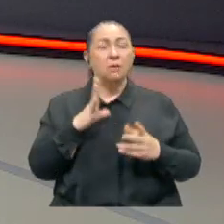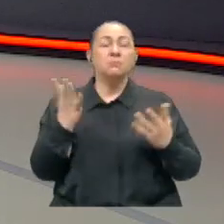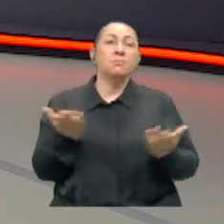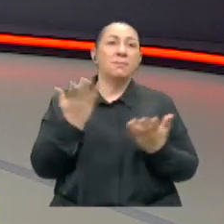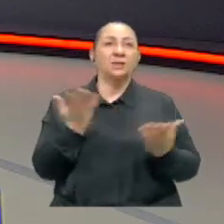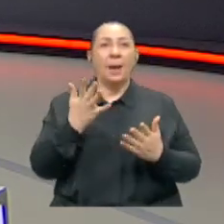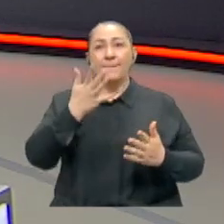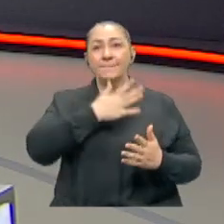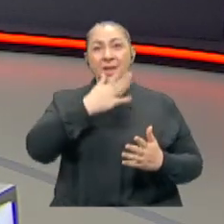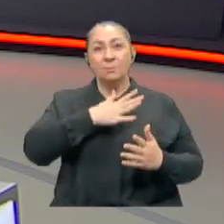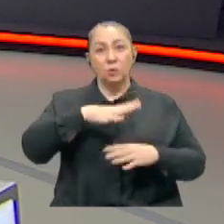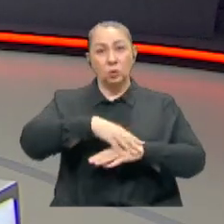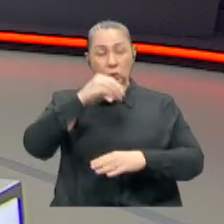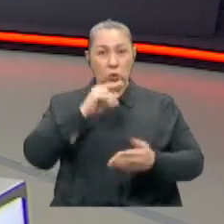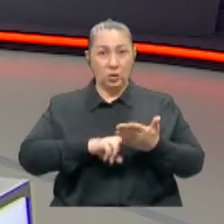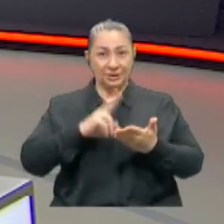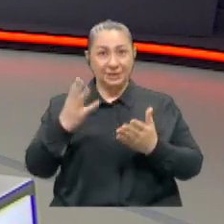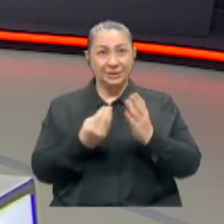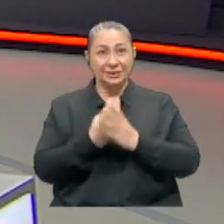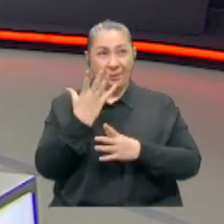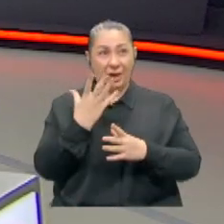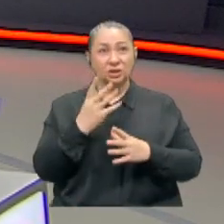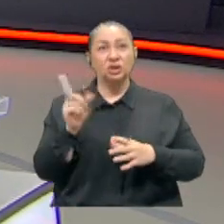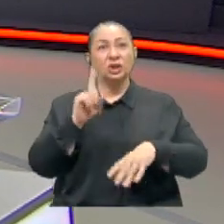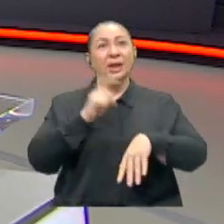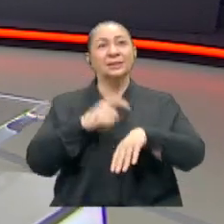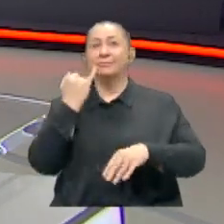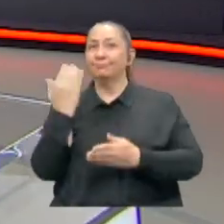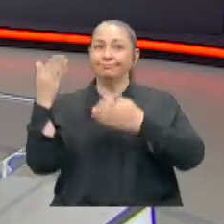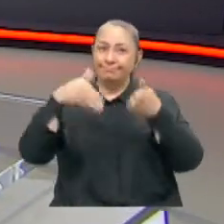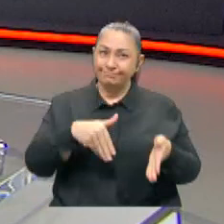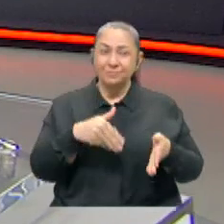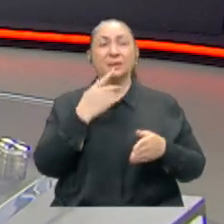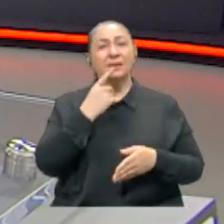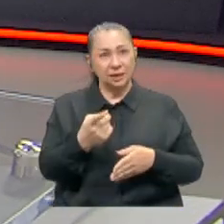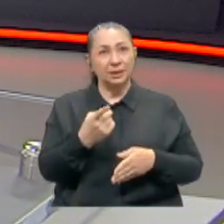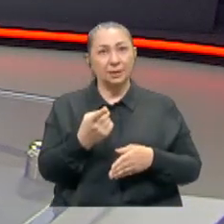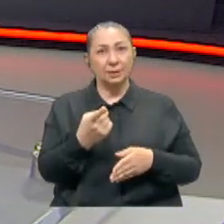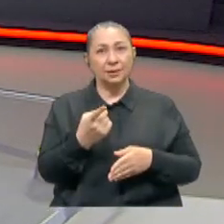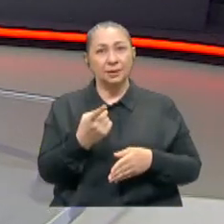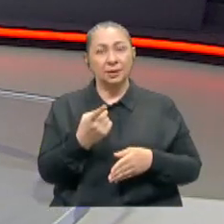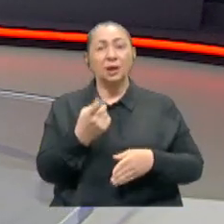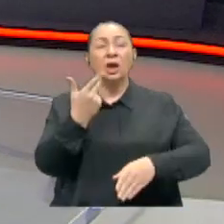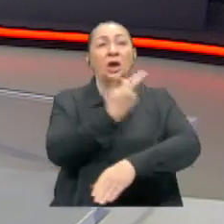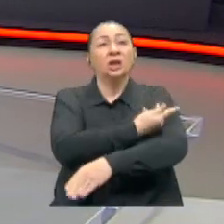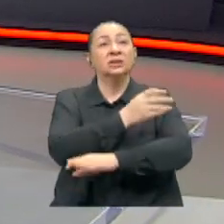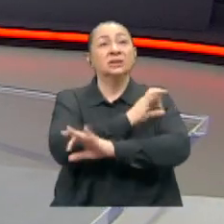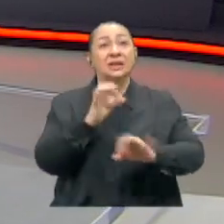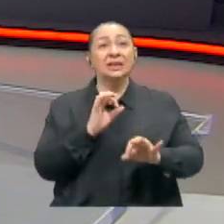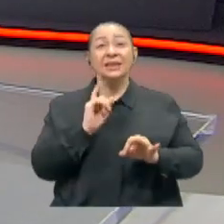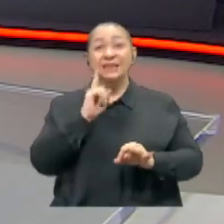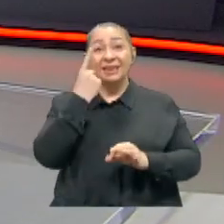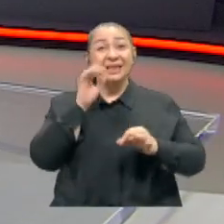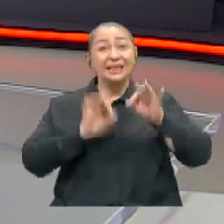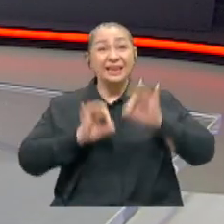bilim kurulu bir bilim kurulu üyesi sabah Çalar saati konuk oldu ve dedi ki aşısız Lara test